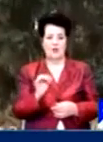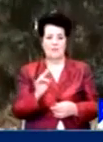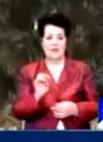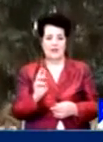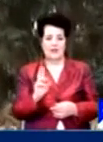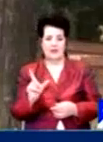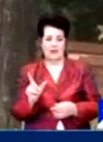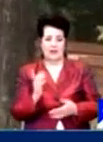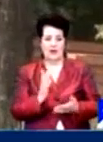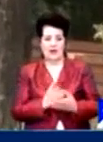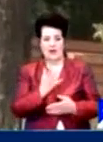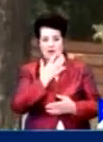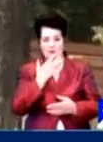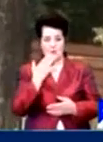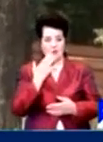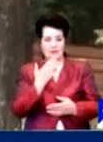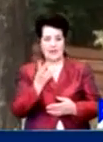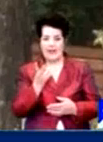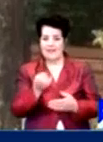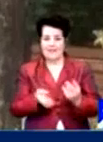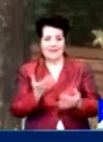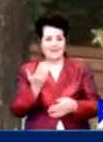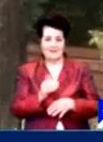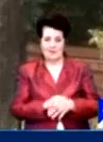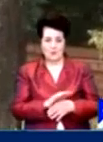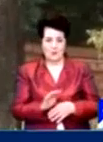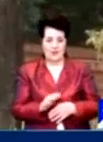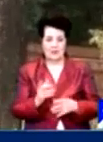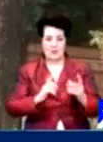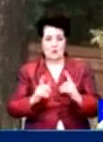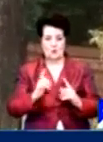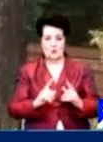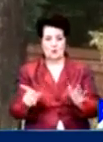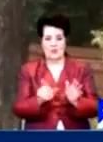are multe taine încă nedescoperite și împreună cu studenții noi încercăm ca